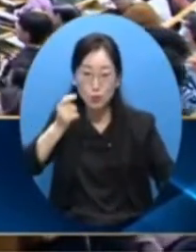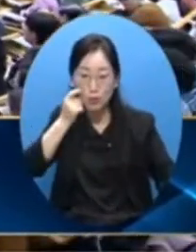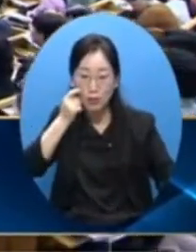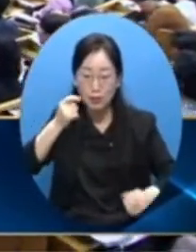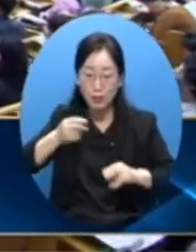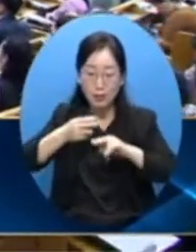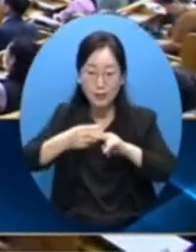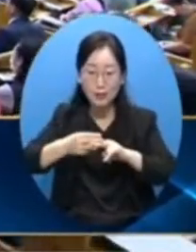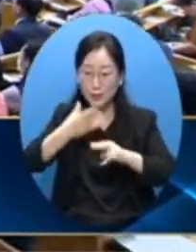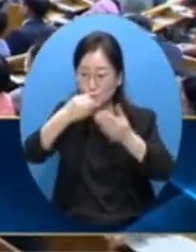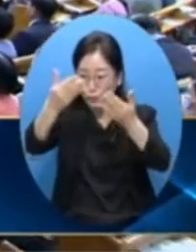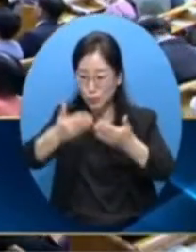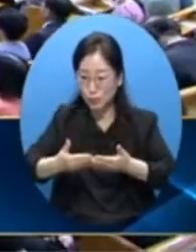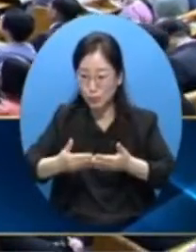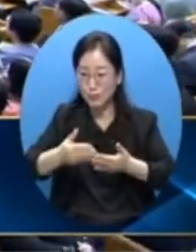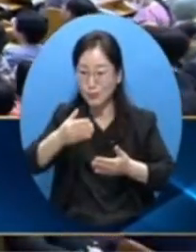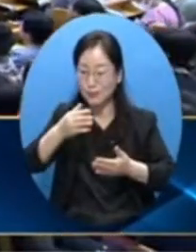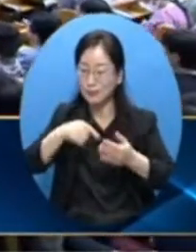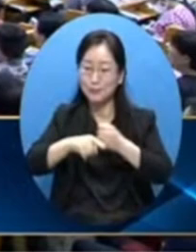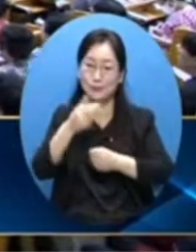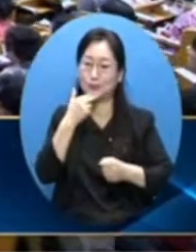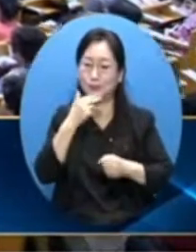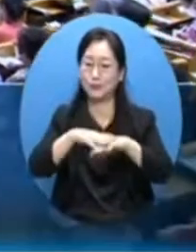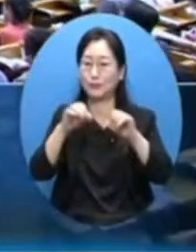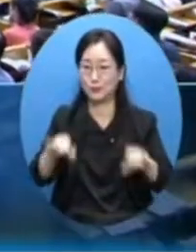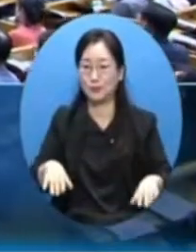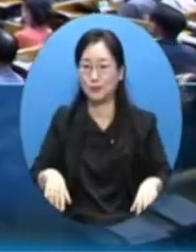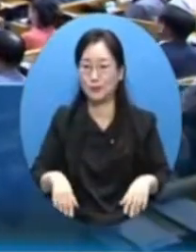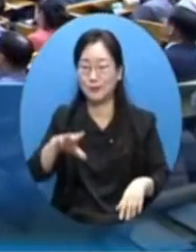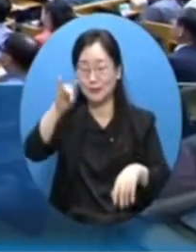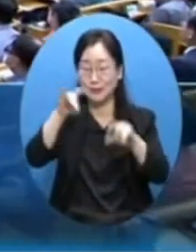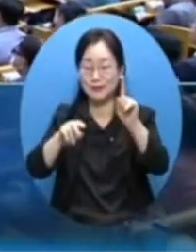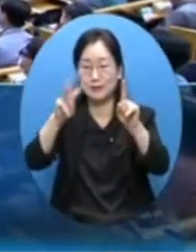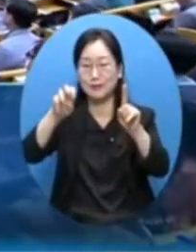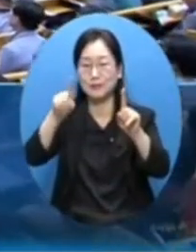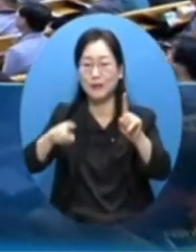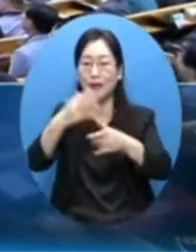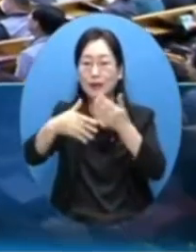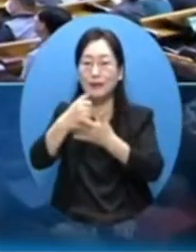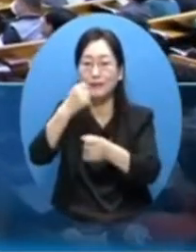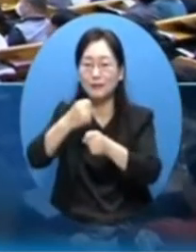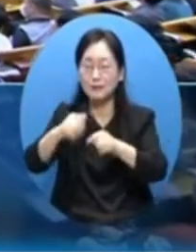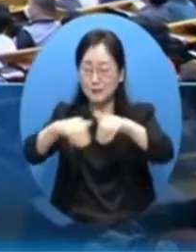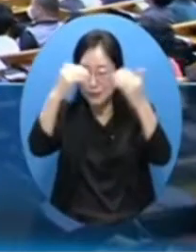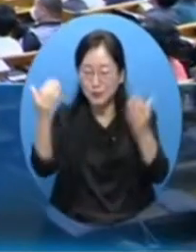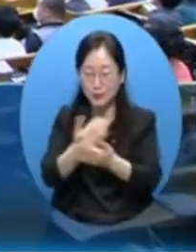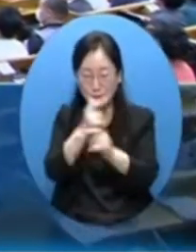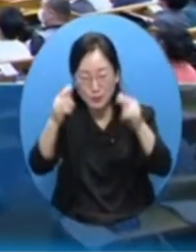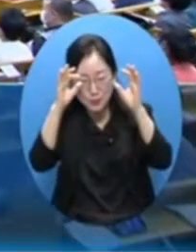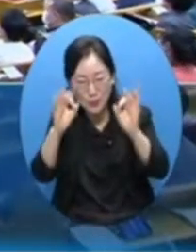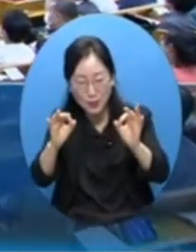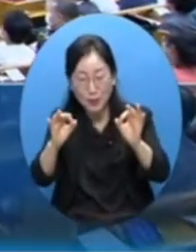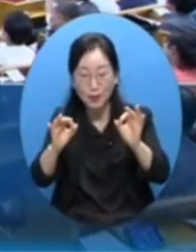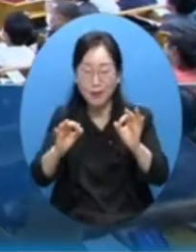축복이 의미가 없습니다. 창세기 1장 31절은 이와 같이 말씀합니다. 하나님이 지으신 그 모든 것을 보시니 보시기에 심히